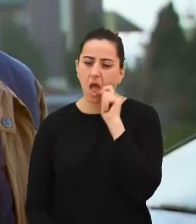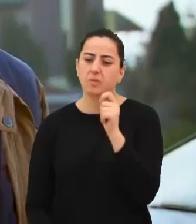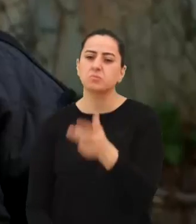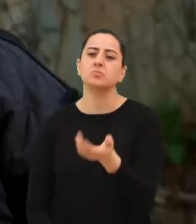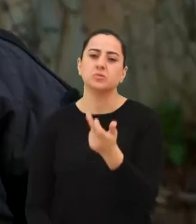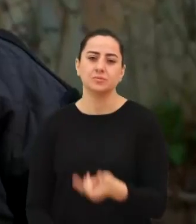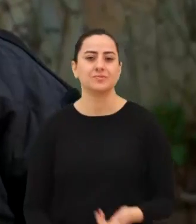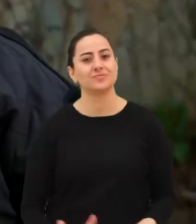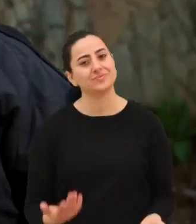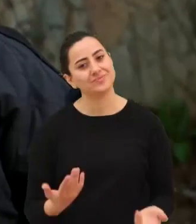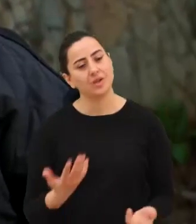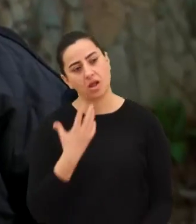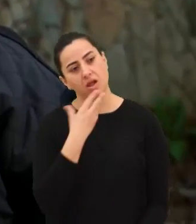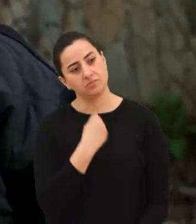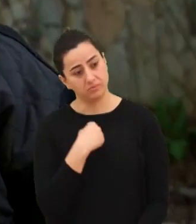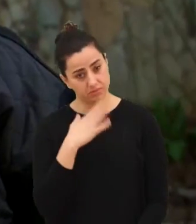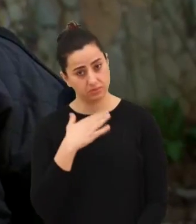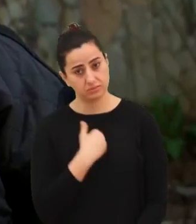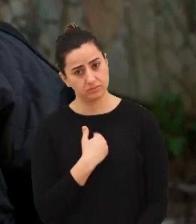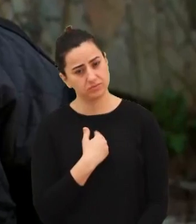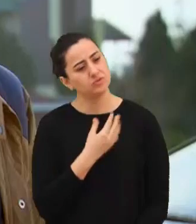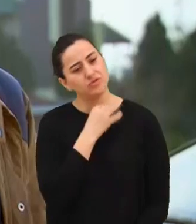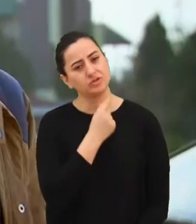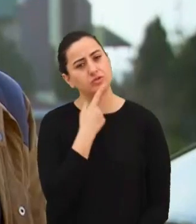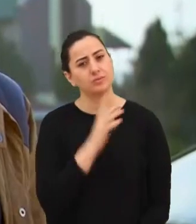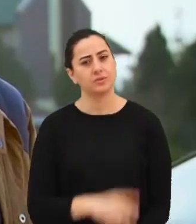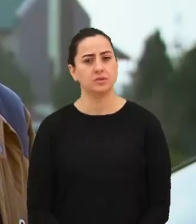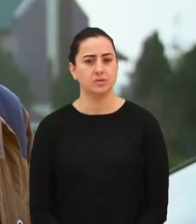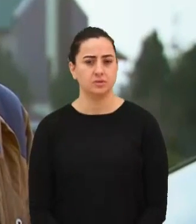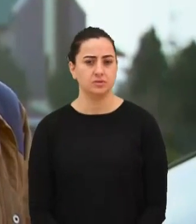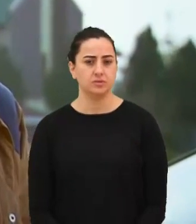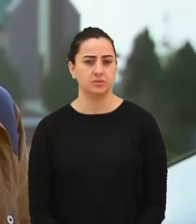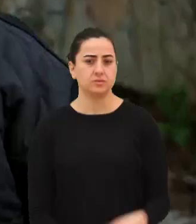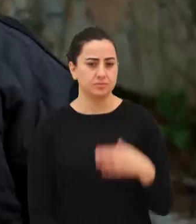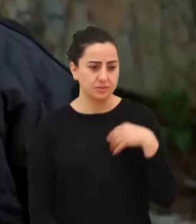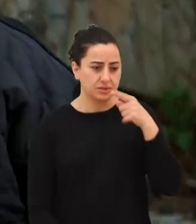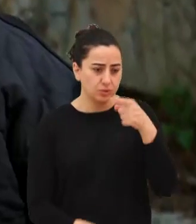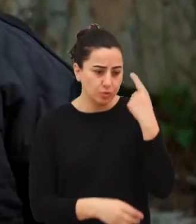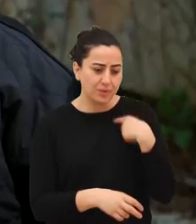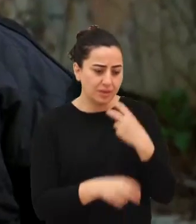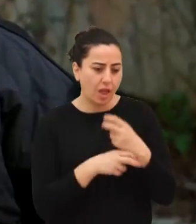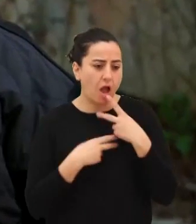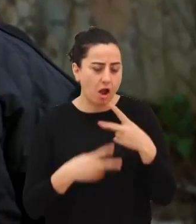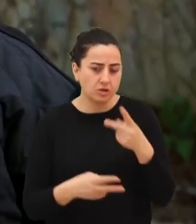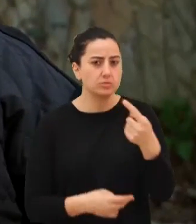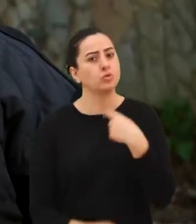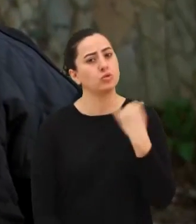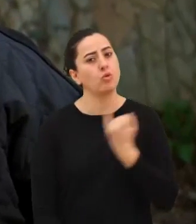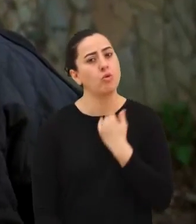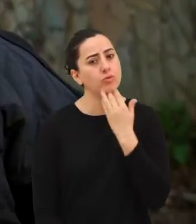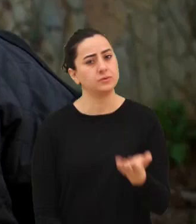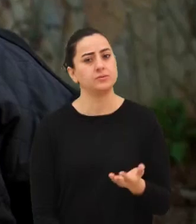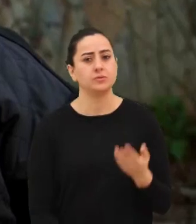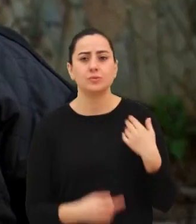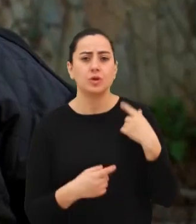ama. Çok ayıp ediyorsunuz. Niye böyle şeyler söylüyorsunuz? Ben kendimi sizin için tehlikeye atacağım. Siz bana neler söylüyorsunuz?